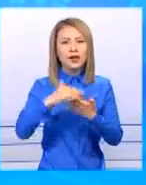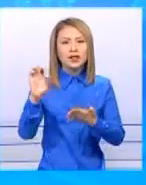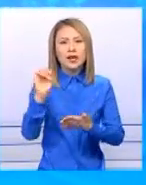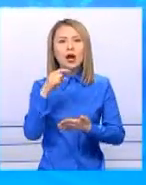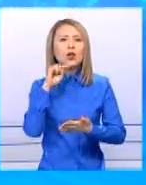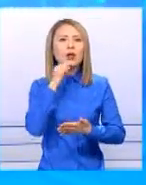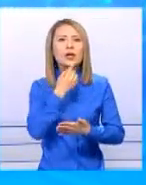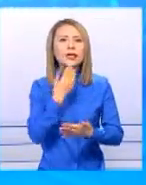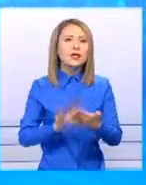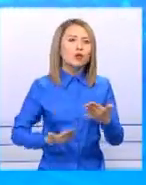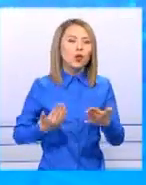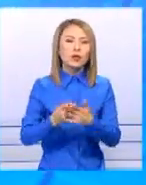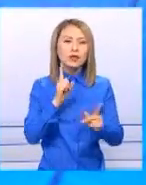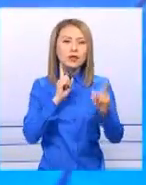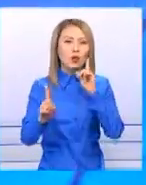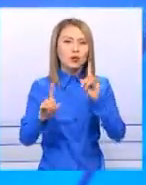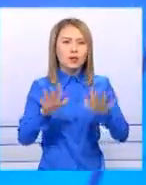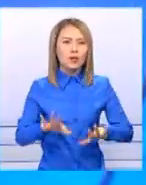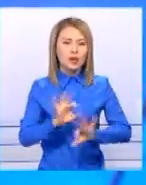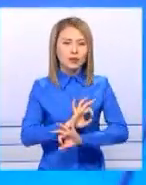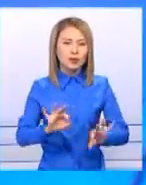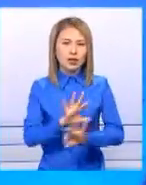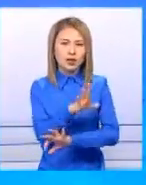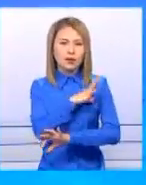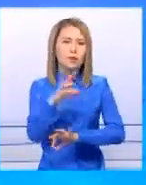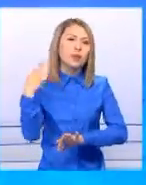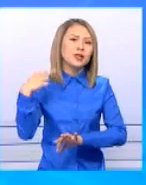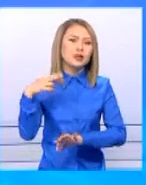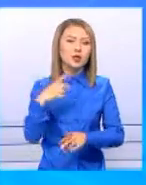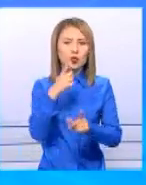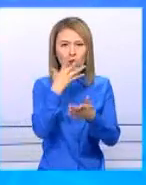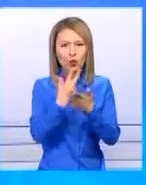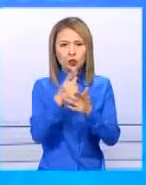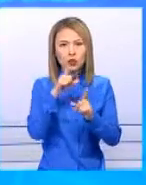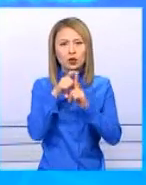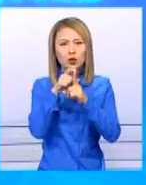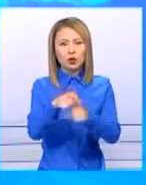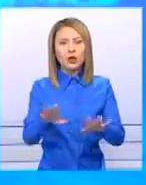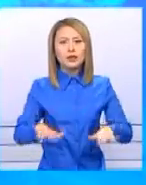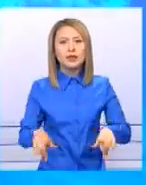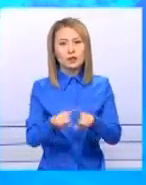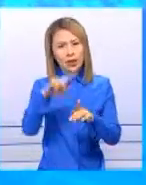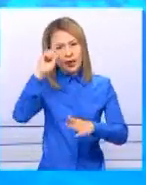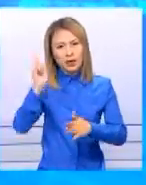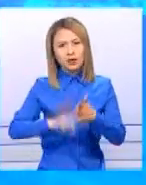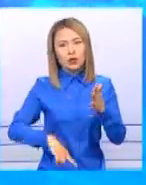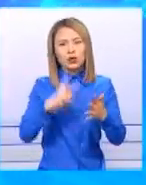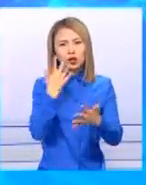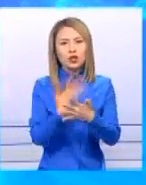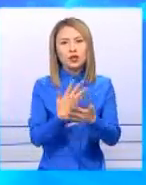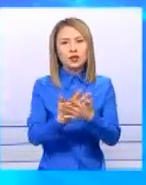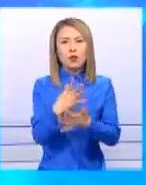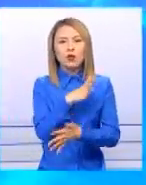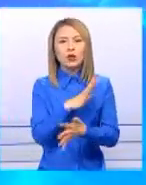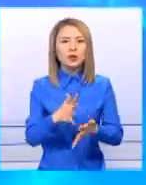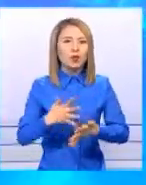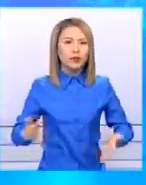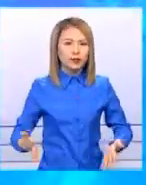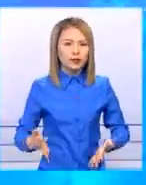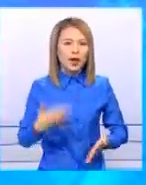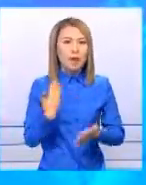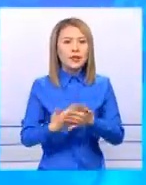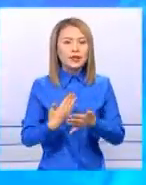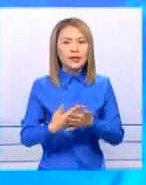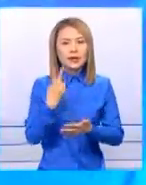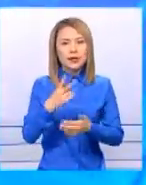жоғарғы Евразиялық экономикалық кеңестің отырысында осындай мәлімдеме жасады. Президент өз сөзінде мұндай сенімді растайтын көрсеткіштерге де тоқталып